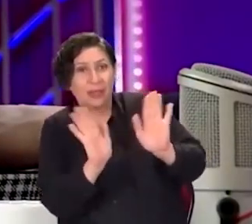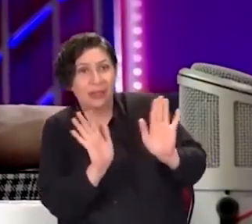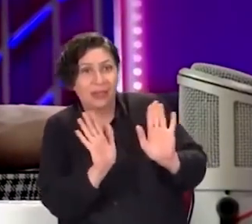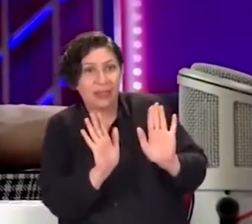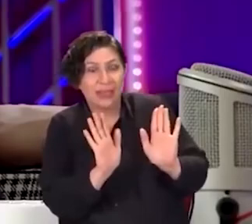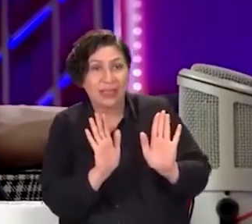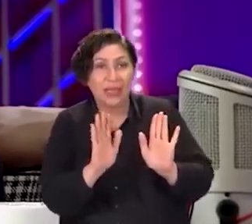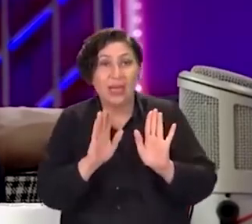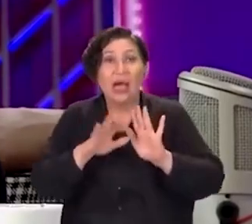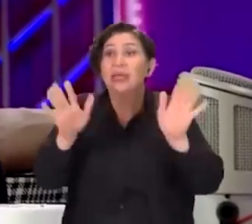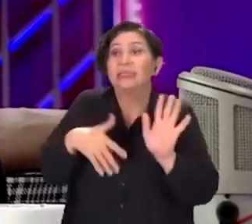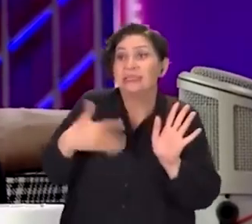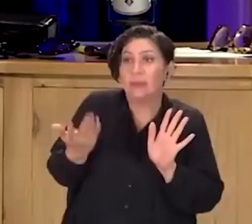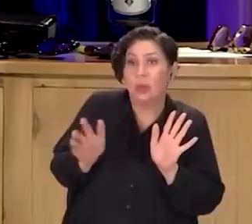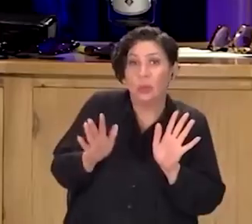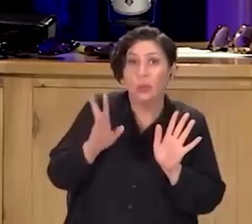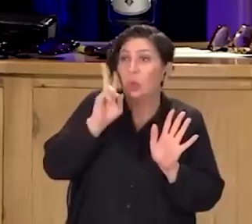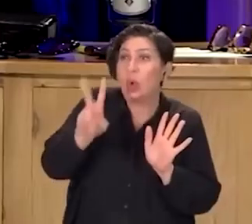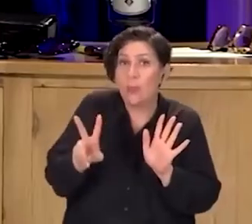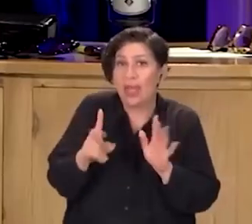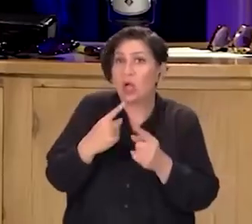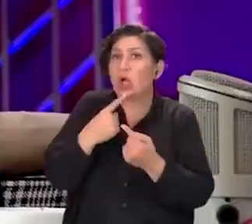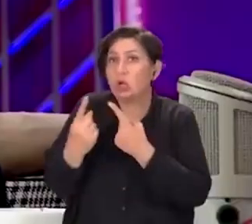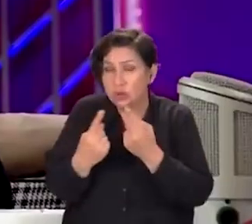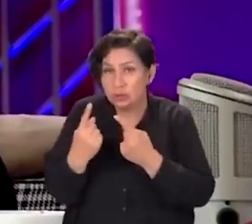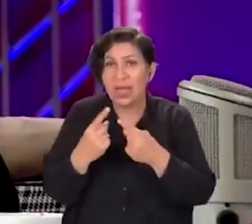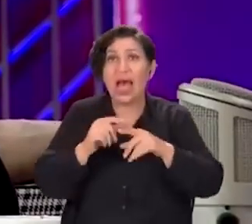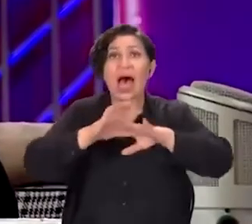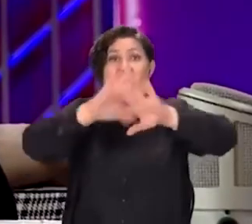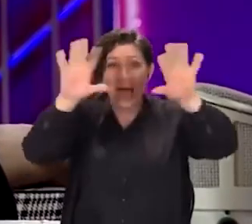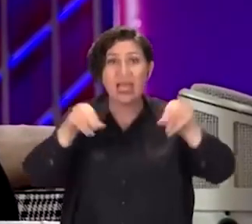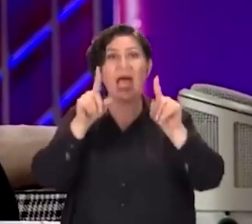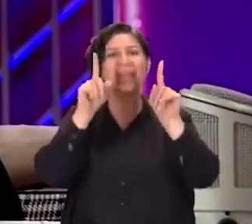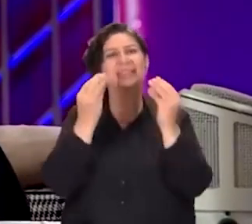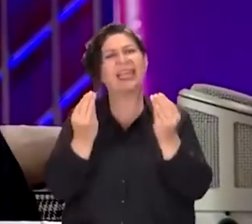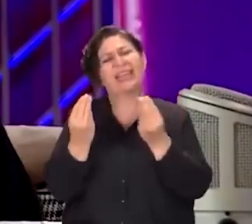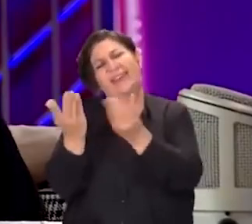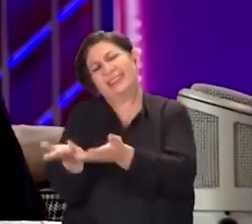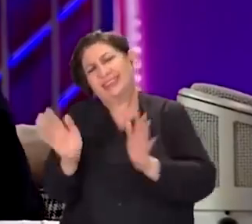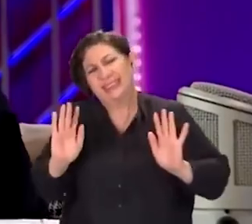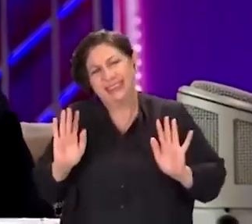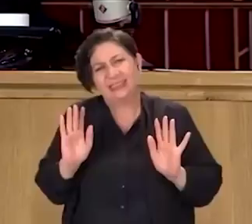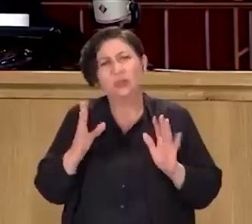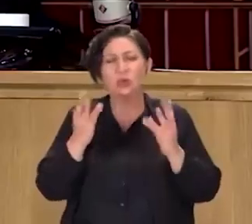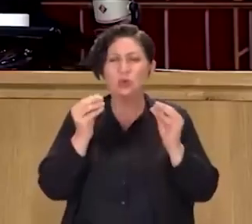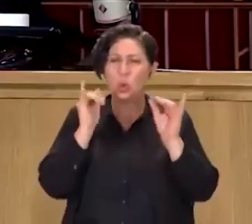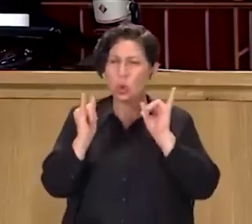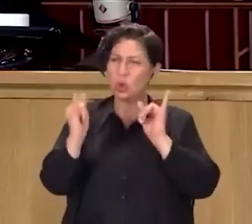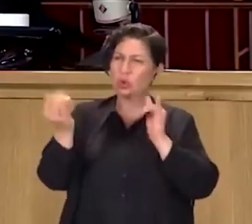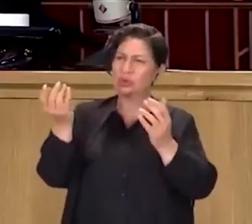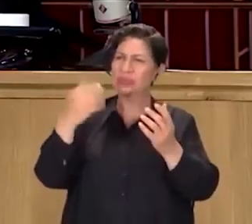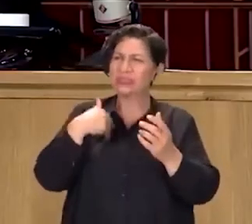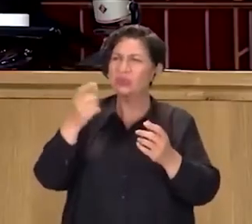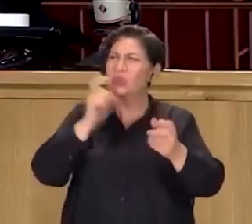yani. Ay, istemiyorum görmek, konuşmak. Allah herkese iyilik versin. Evet. Çok kötülük gördüm,